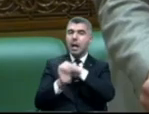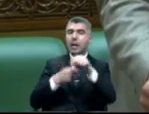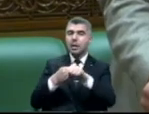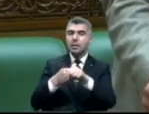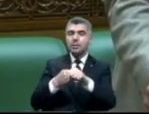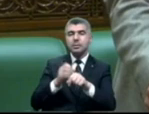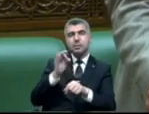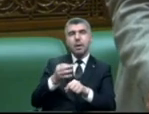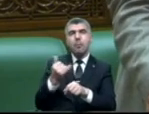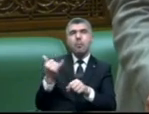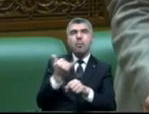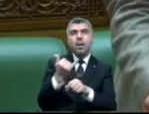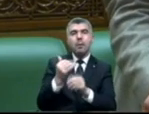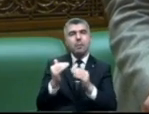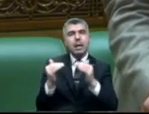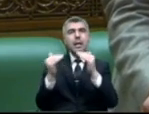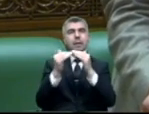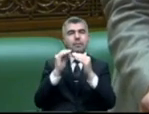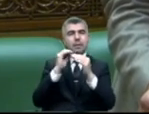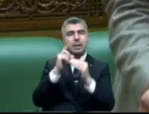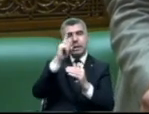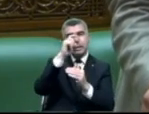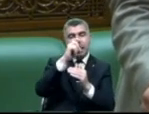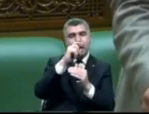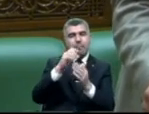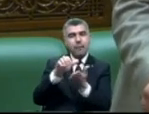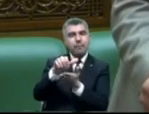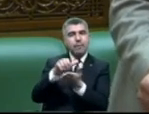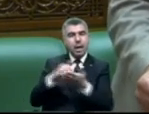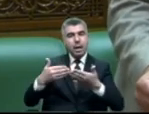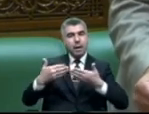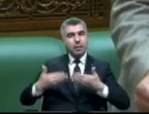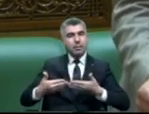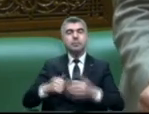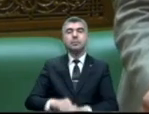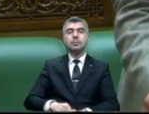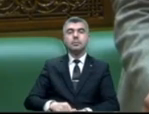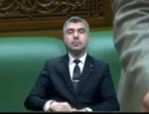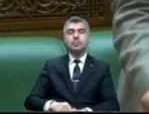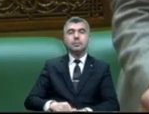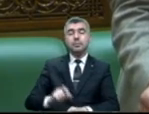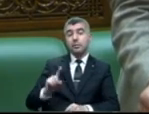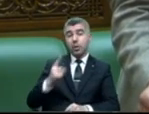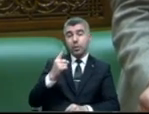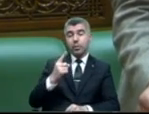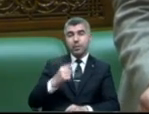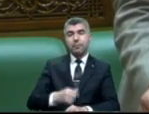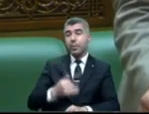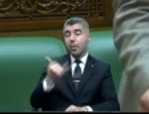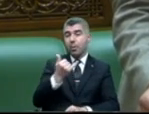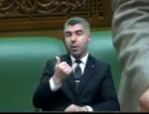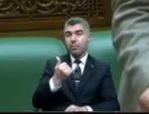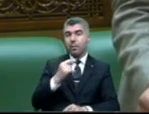على والاقتراحات ذات الصلة بإكراهات والتحديات ورهانات الموسم الفلاحي الجديد. أولا، نسجل أن